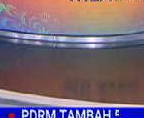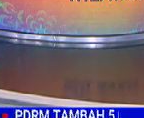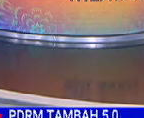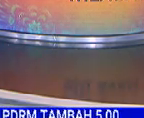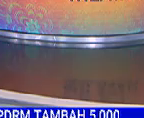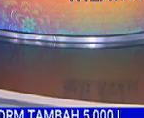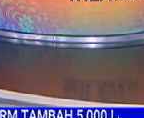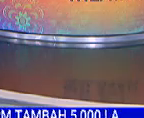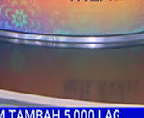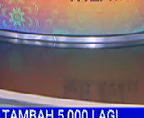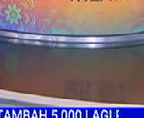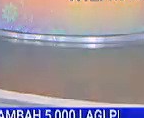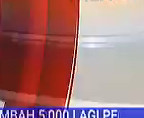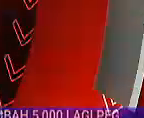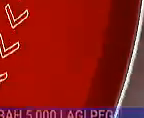bersama